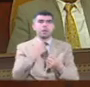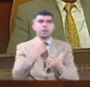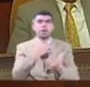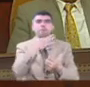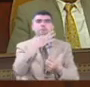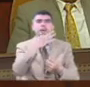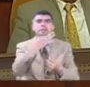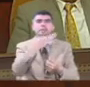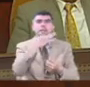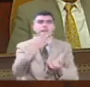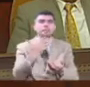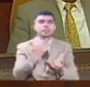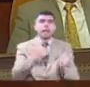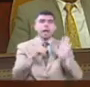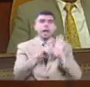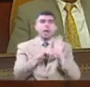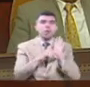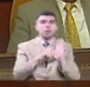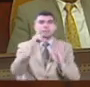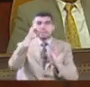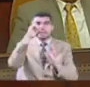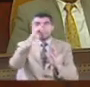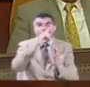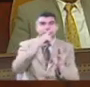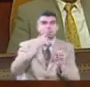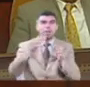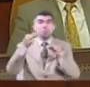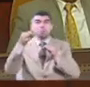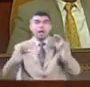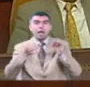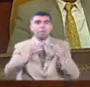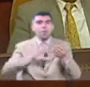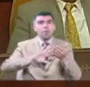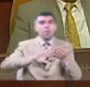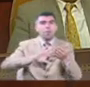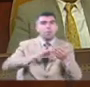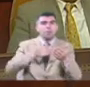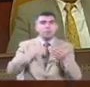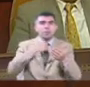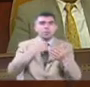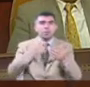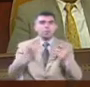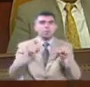القانونية التي تواجه تنفيذ الأحكام من خلال الحد من استعمال المساطر